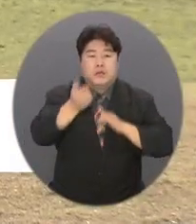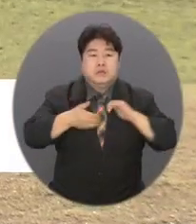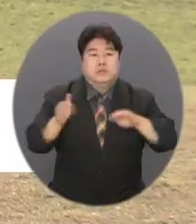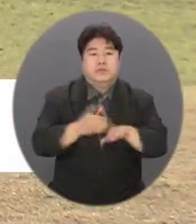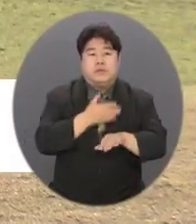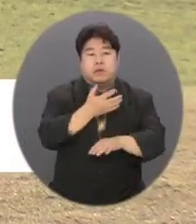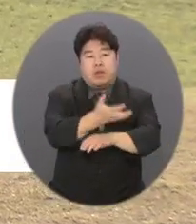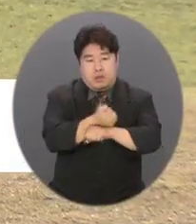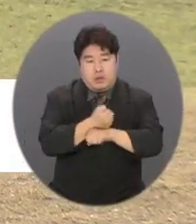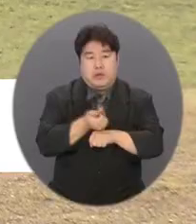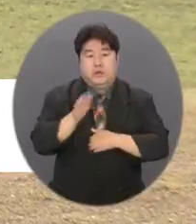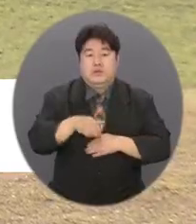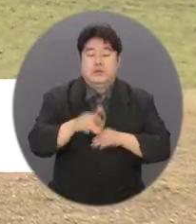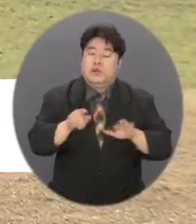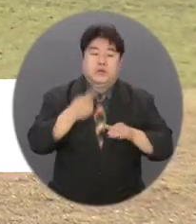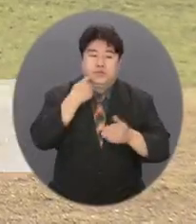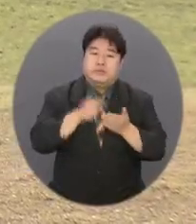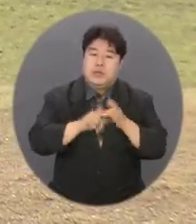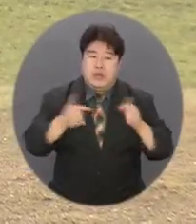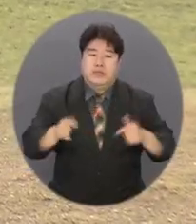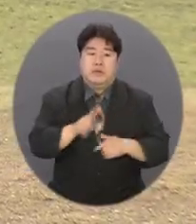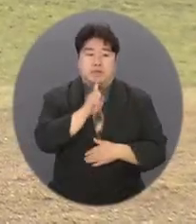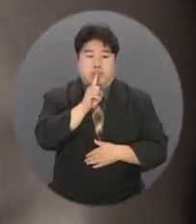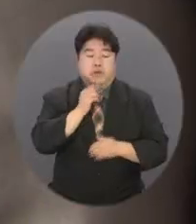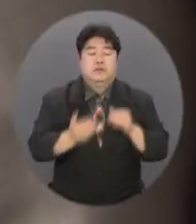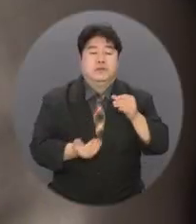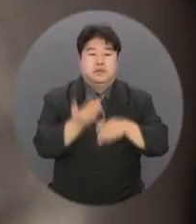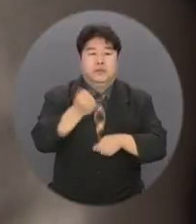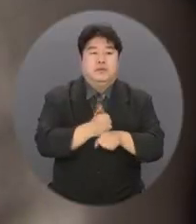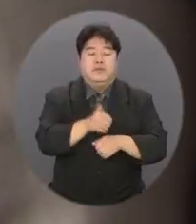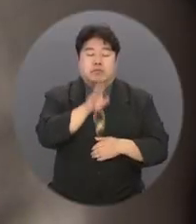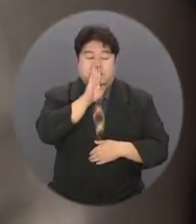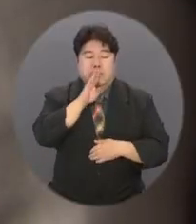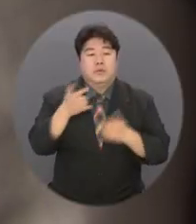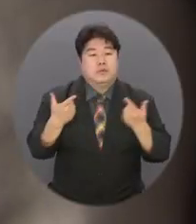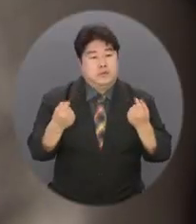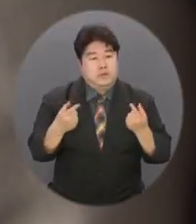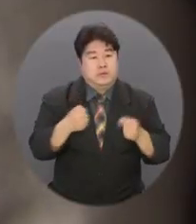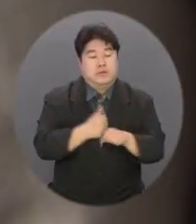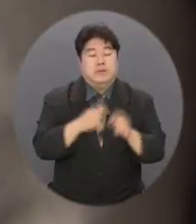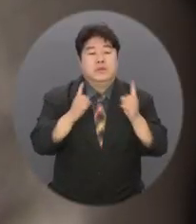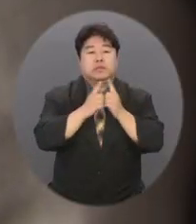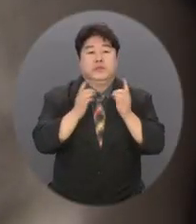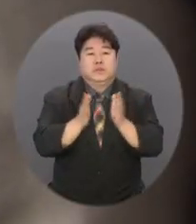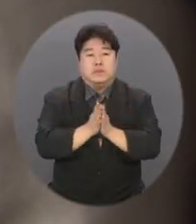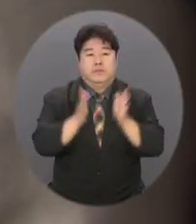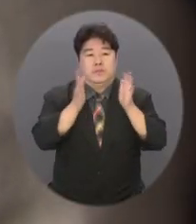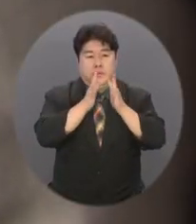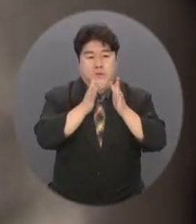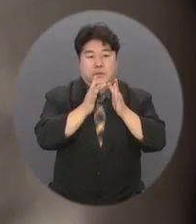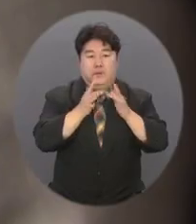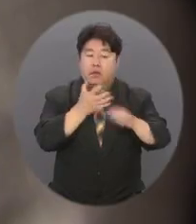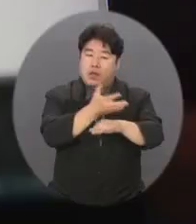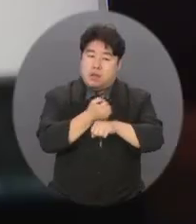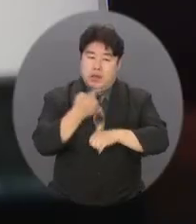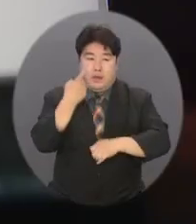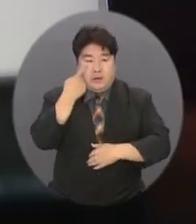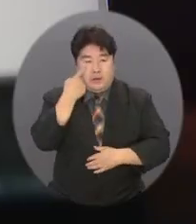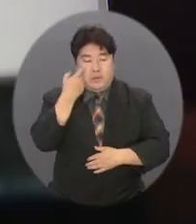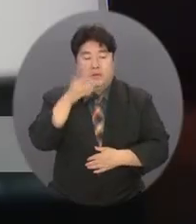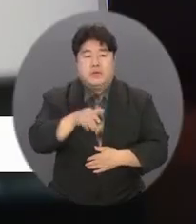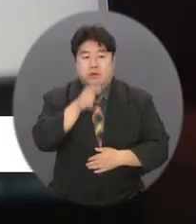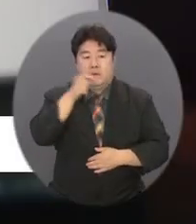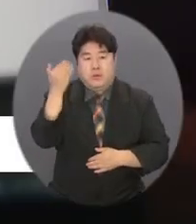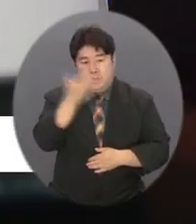이마저도 쉽지 않다 는 목소리가 나올 정도입니다 실제로 그런지 직접 사이트에 들어가 예약해 봣습니다